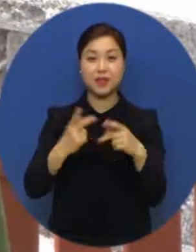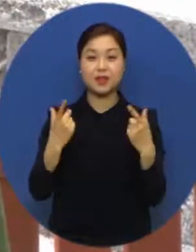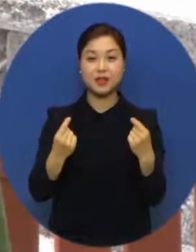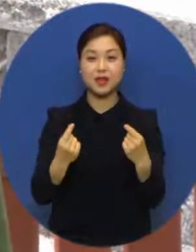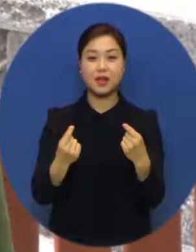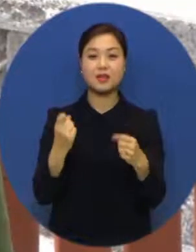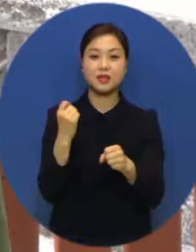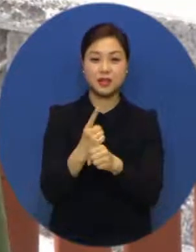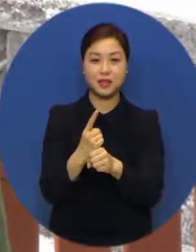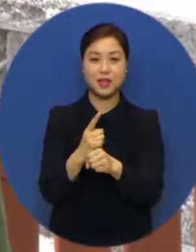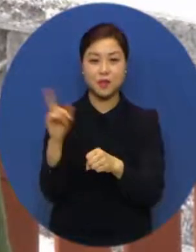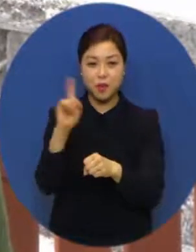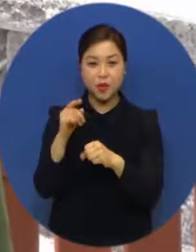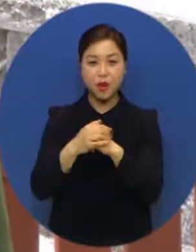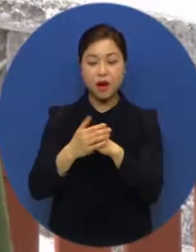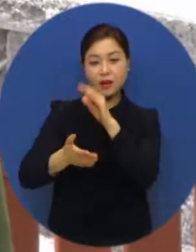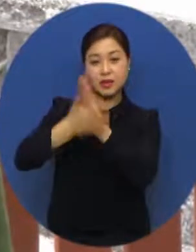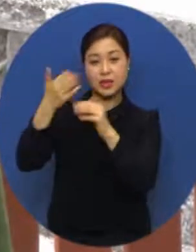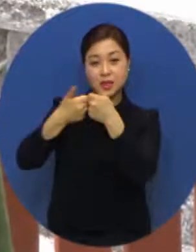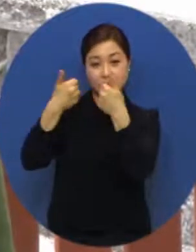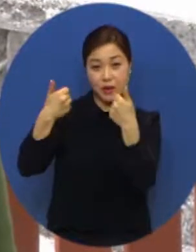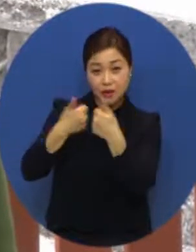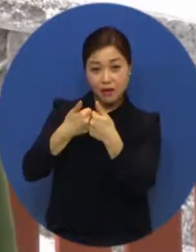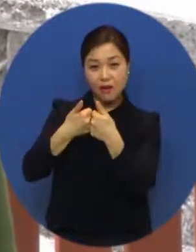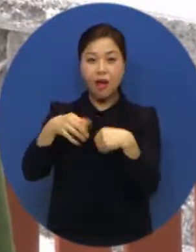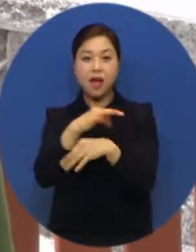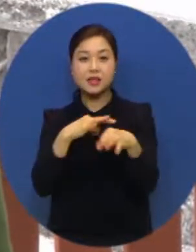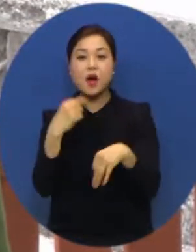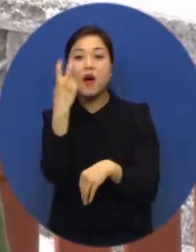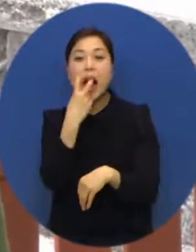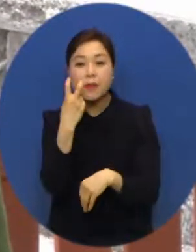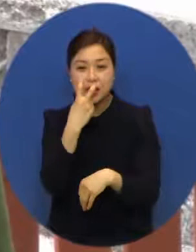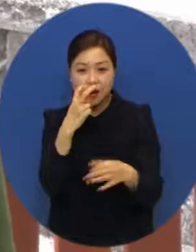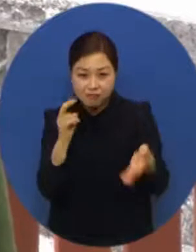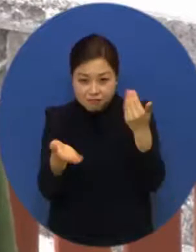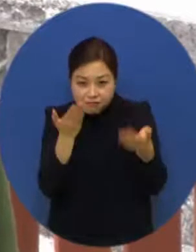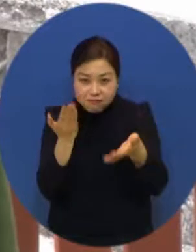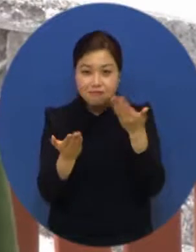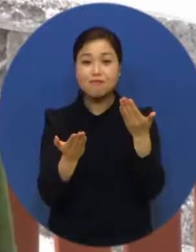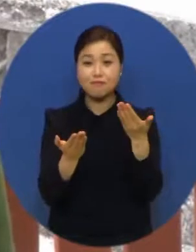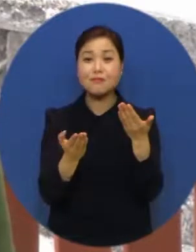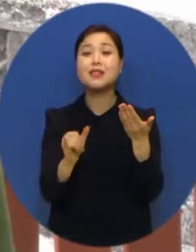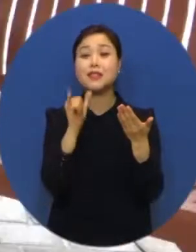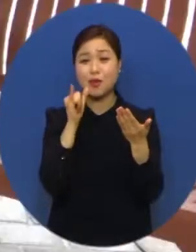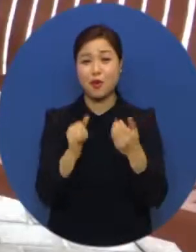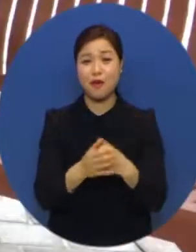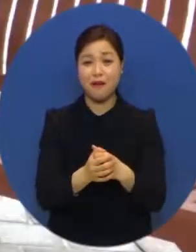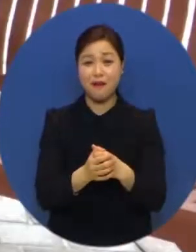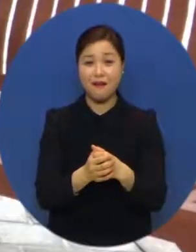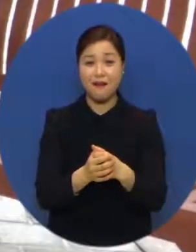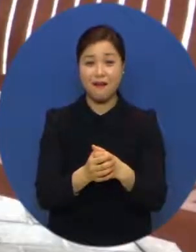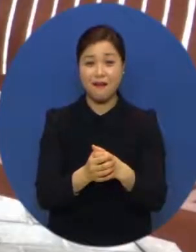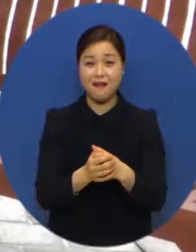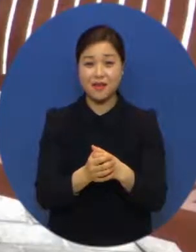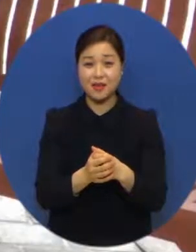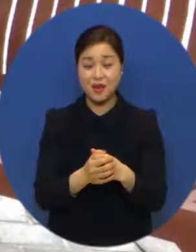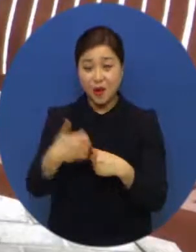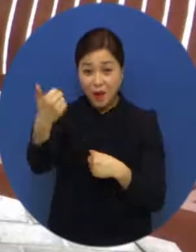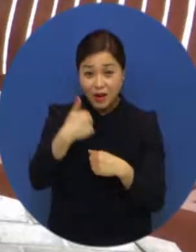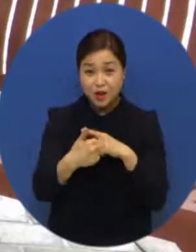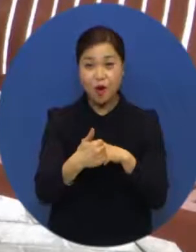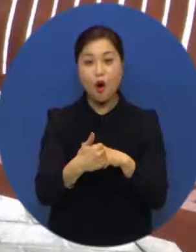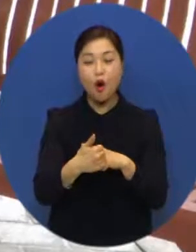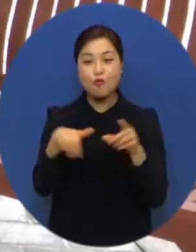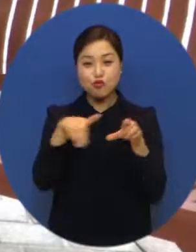곧바로 시의회에서 행정감사가 있었습니다. 아, 감사. 네. 네. 네. 그렇게 하면서 빡세게 네. 네. 문화재단에